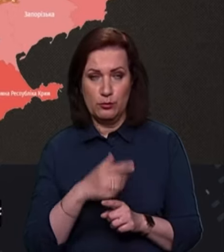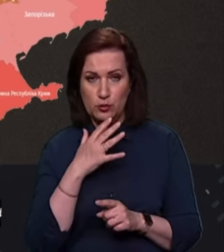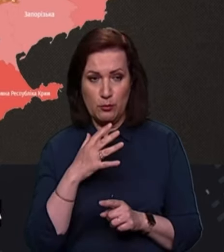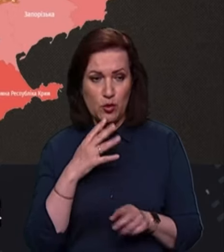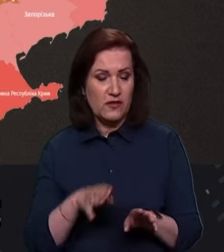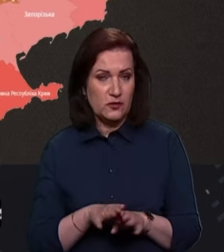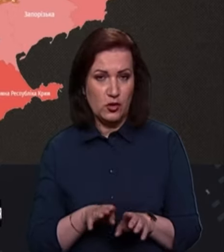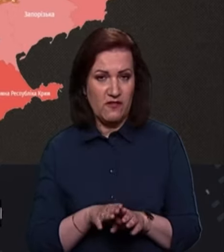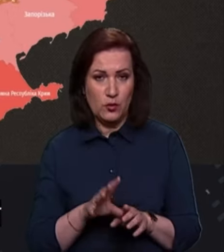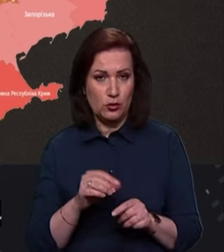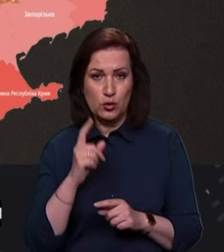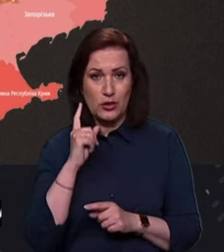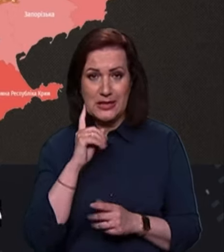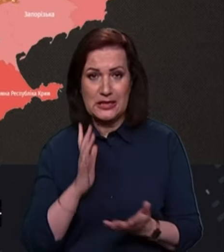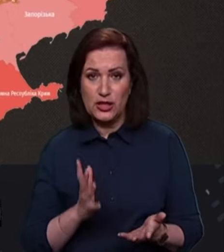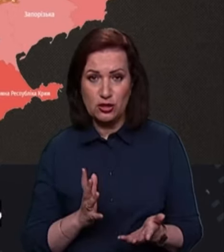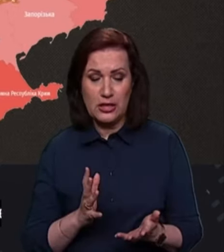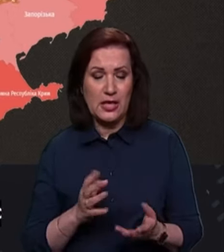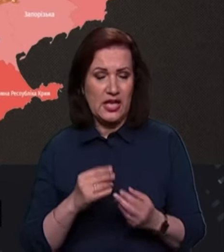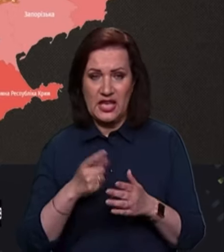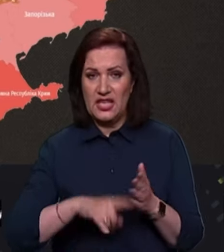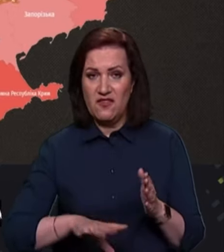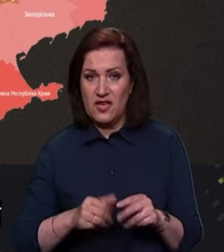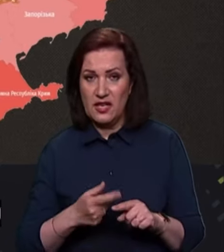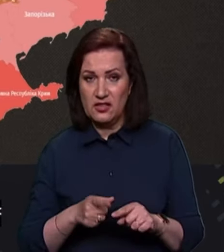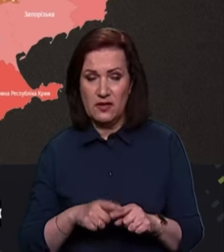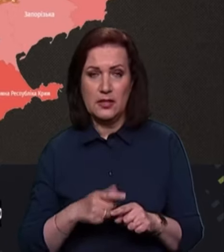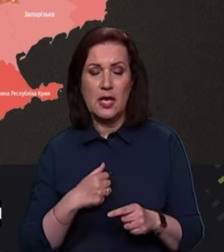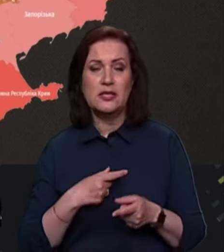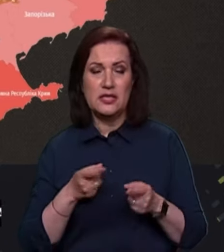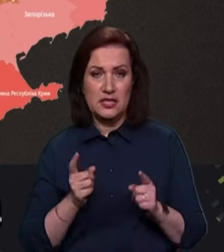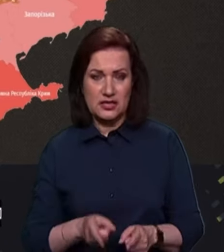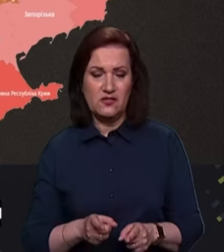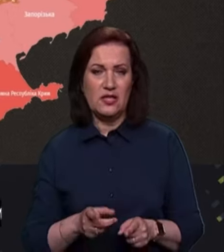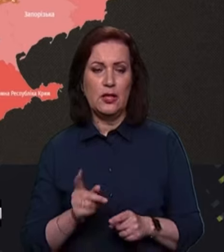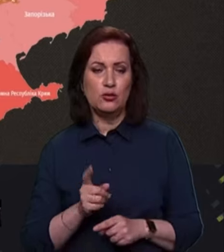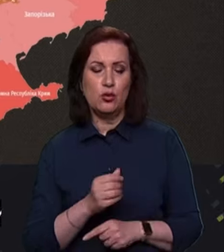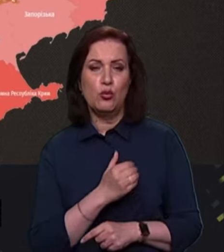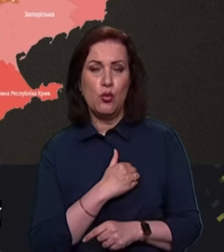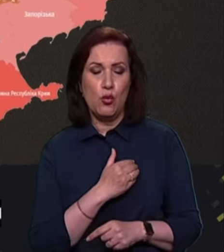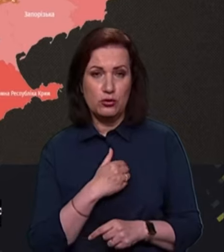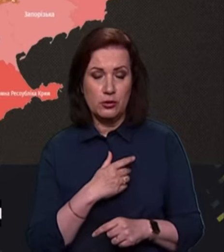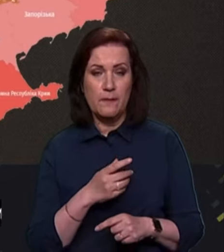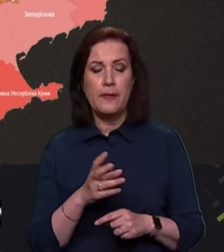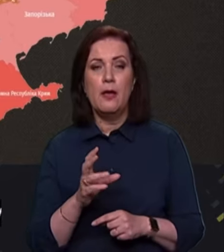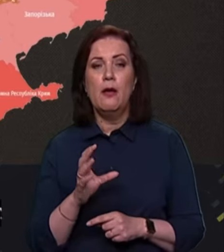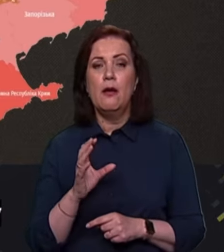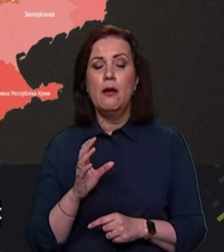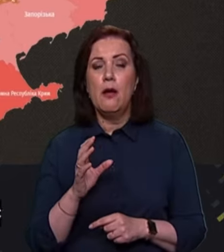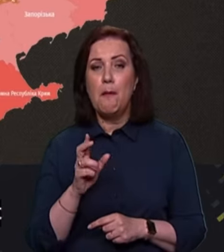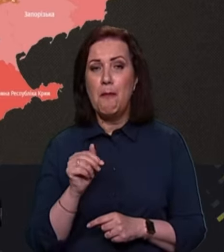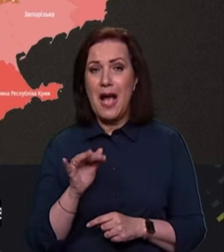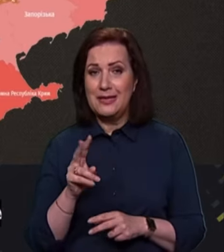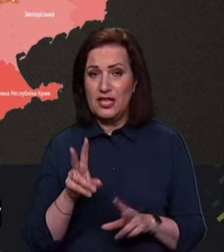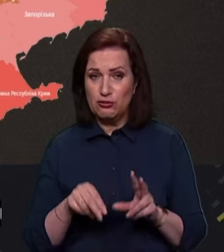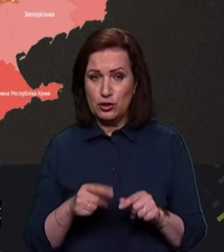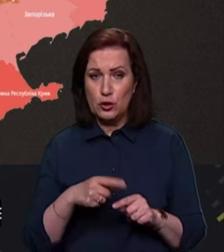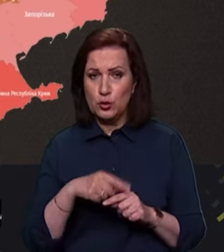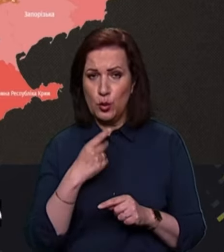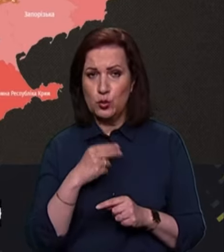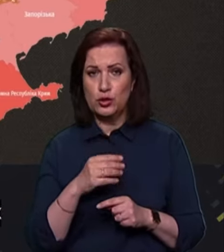многие все равно этого еще не слышали и не верят в это, а это действительно то, что он хочет. Потому что Байден считает, что лучший